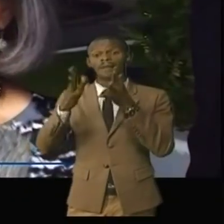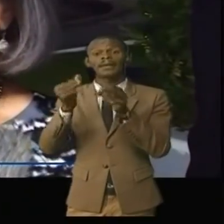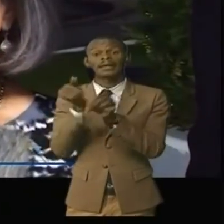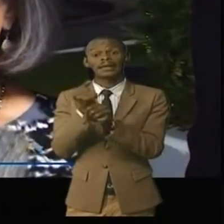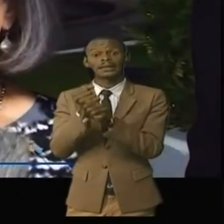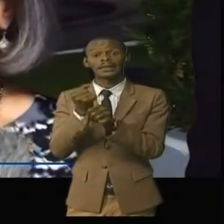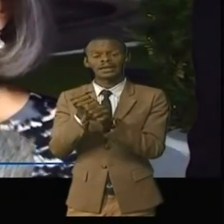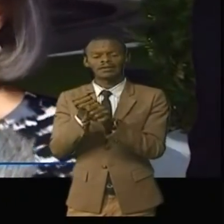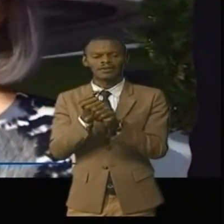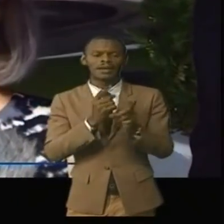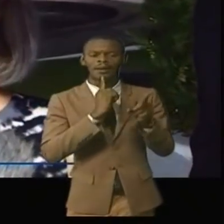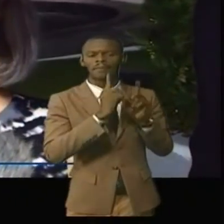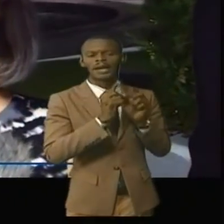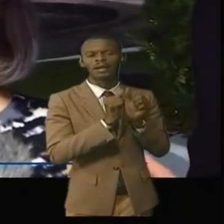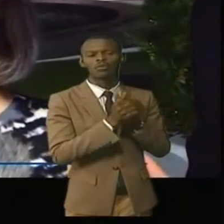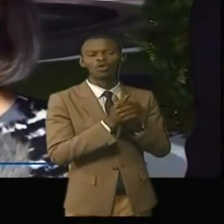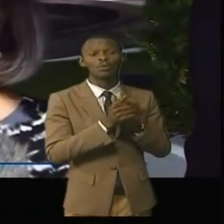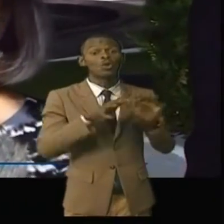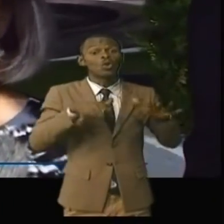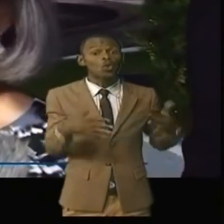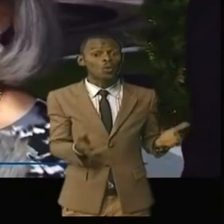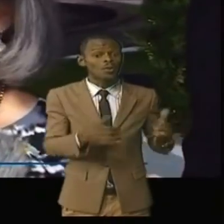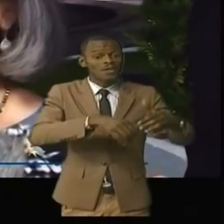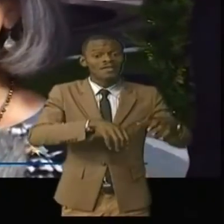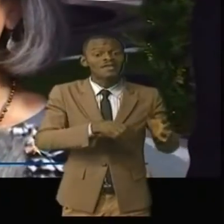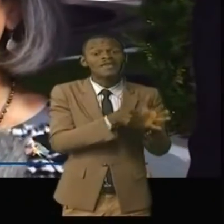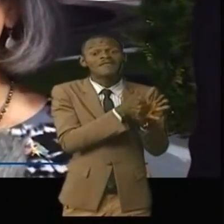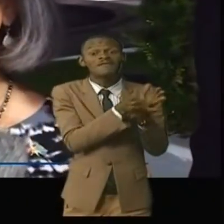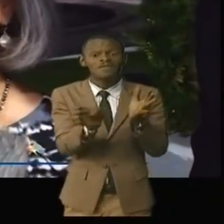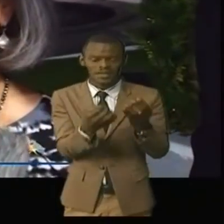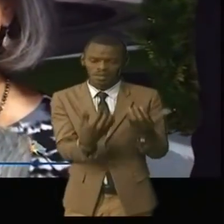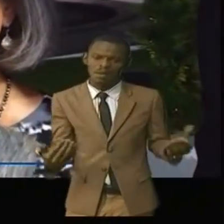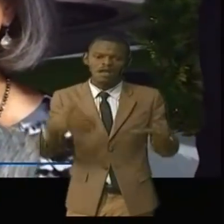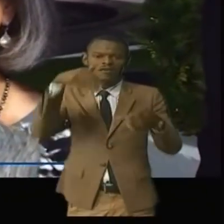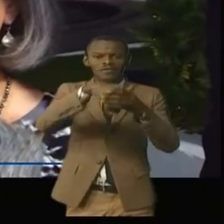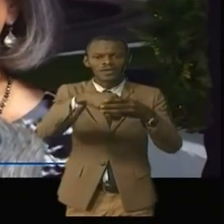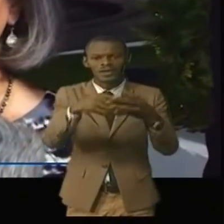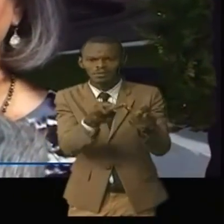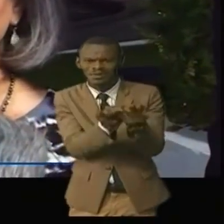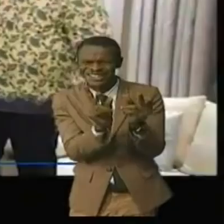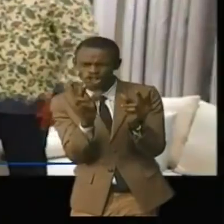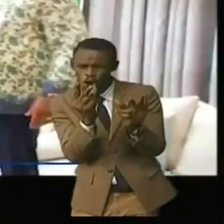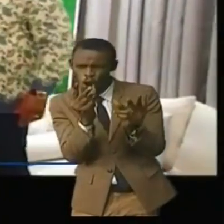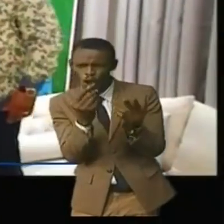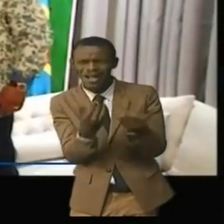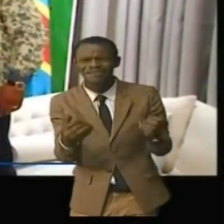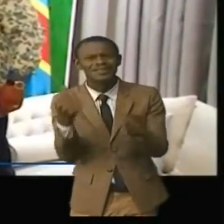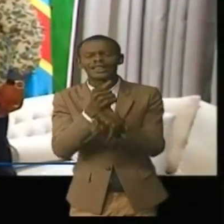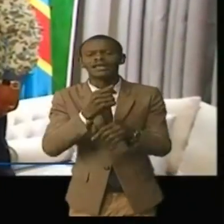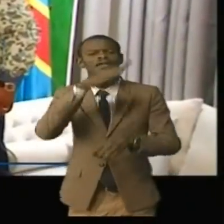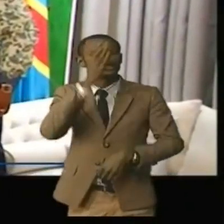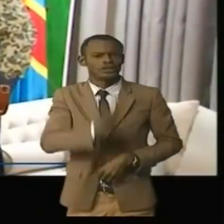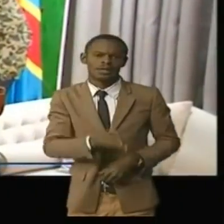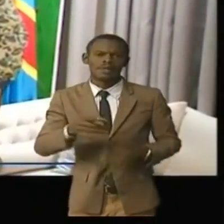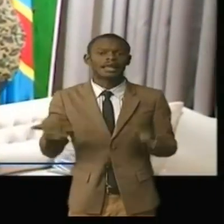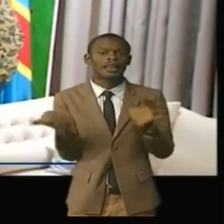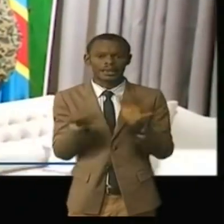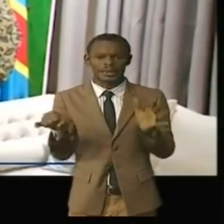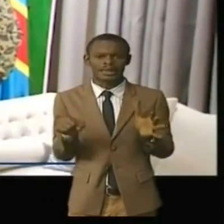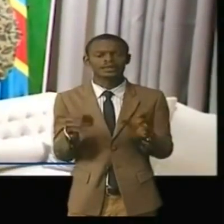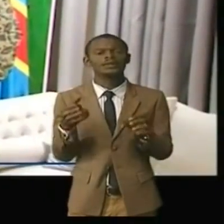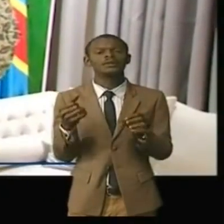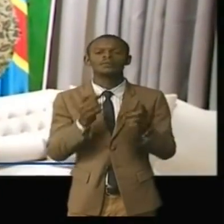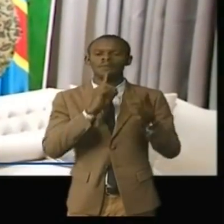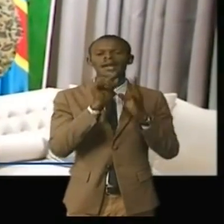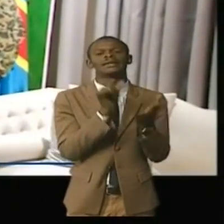de la protection des enfants dans les mines et le respect des droits des travailleurs. Toujours à la Cité de l'Union